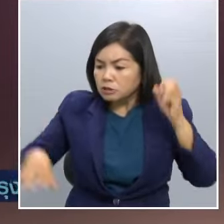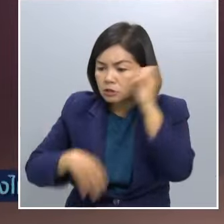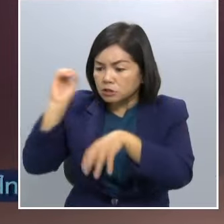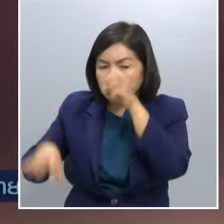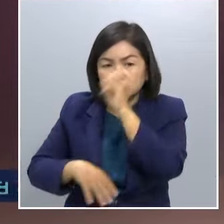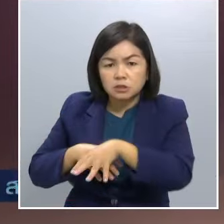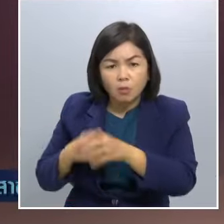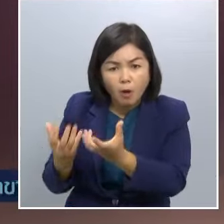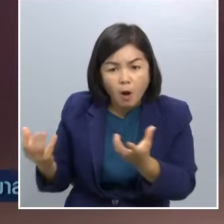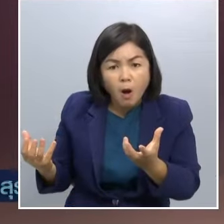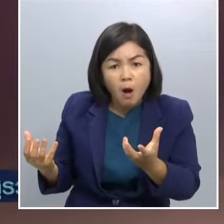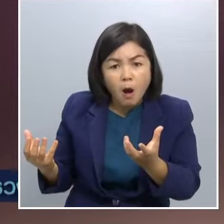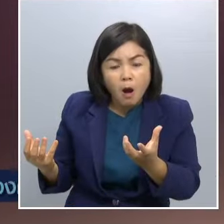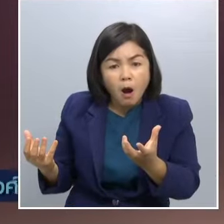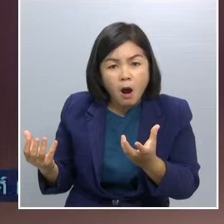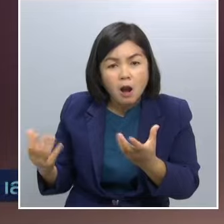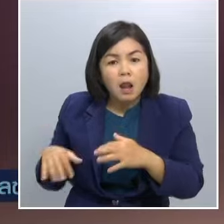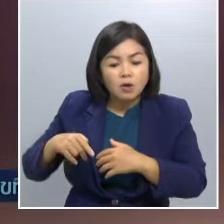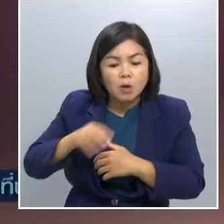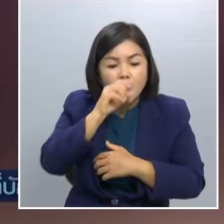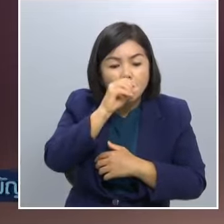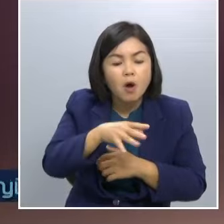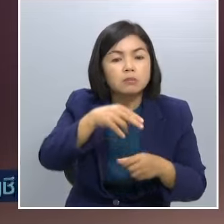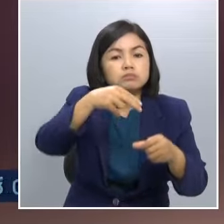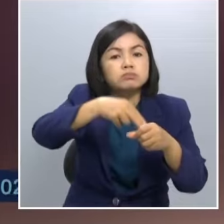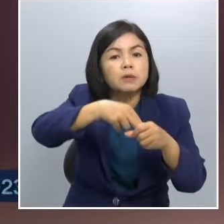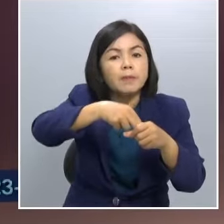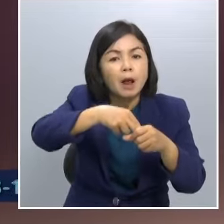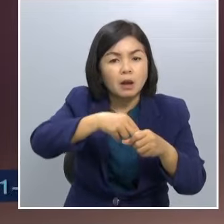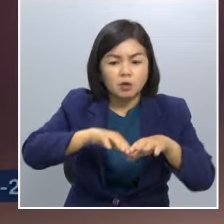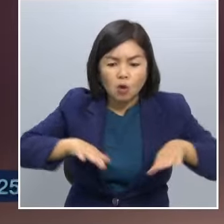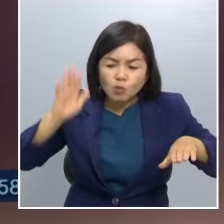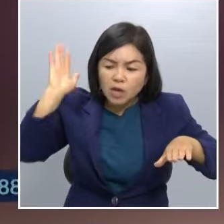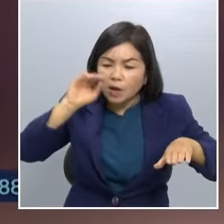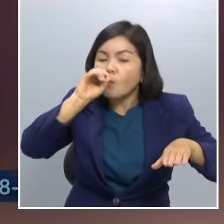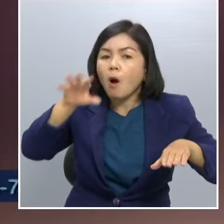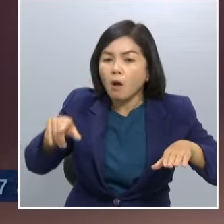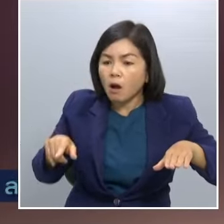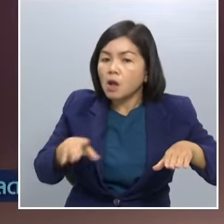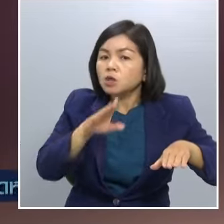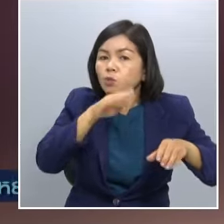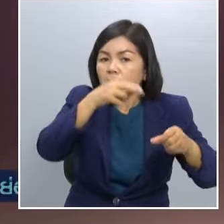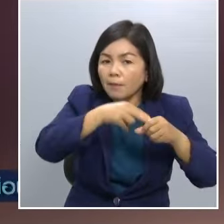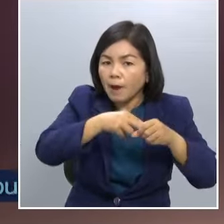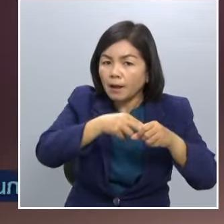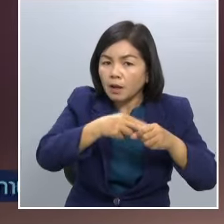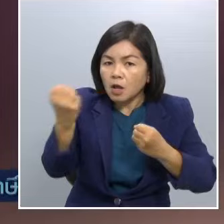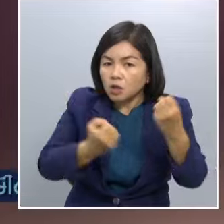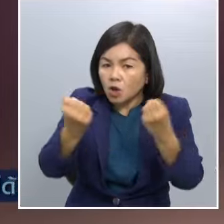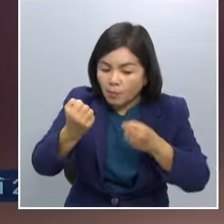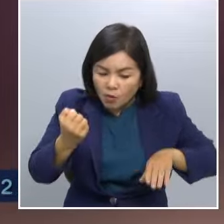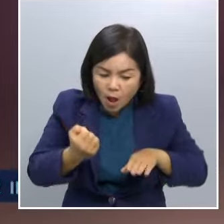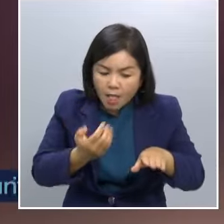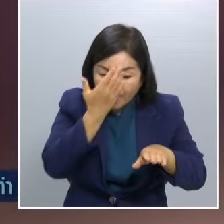จากนั้นก็เดินมาบอกน้องผู้ชายว่าจะเติมน้ำมันน้องผู้ชายก็เลยบอกว่าถ้าจะเติมน้ำมันก็ต้องขับรถมาจอดที่ห